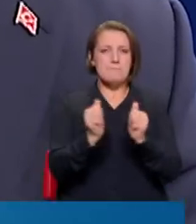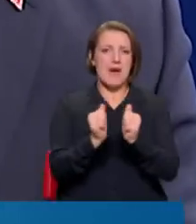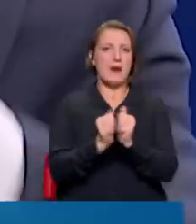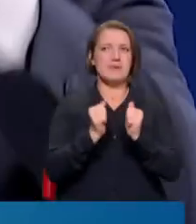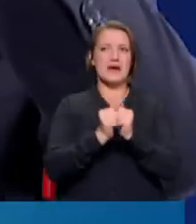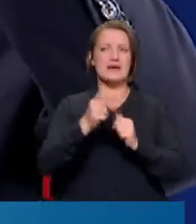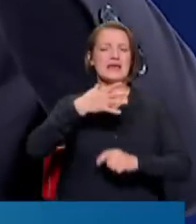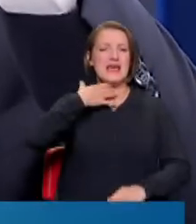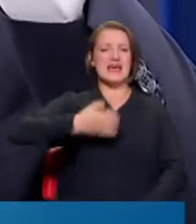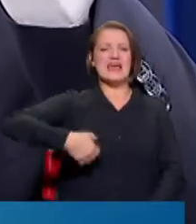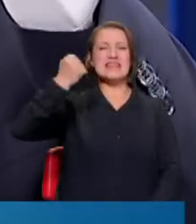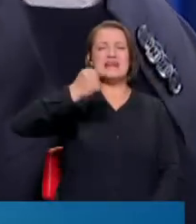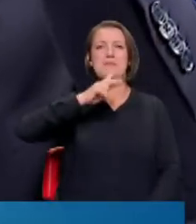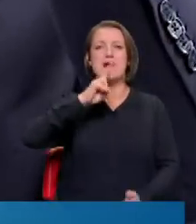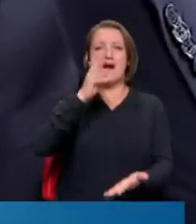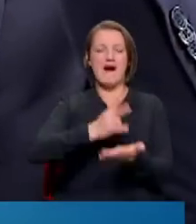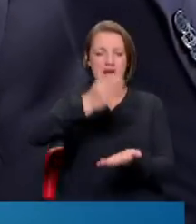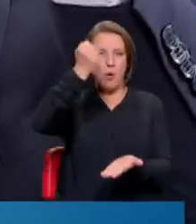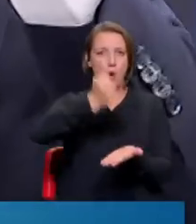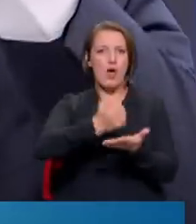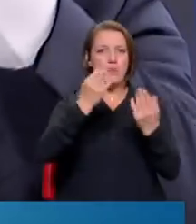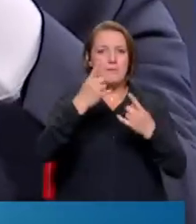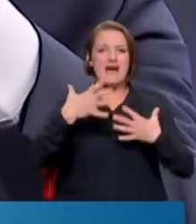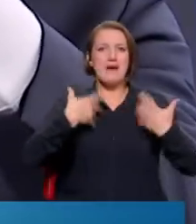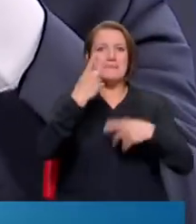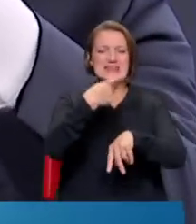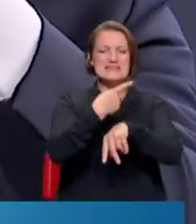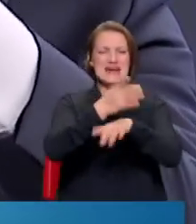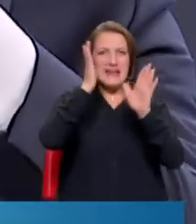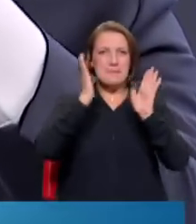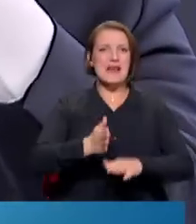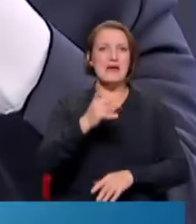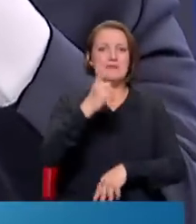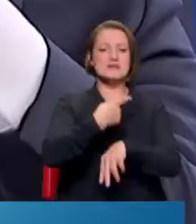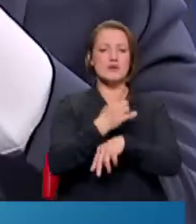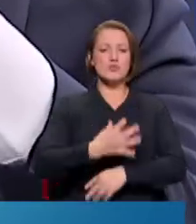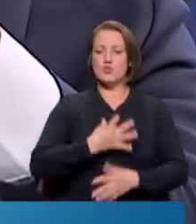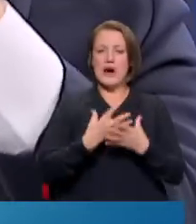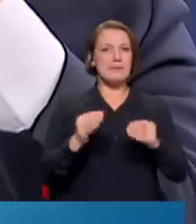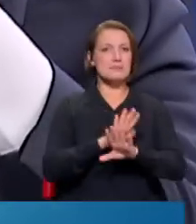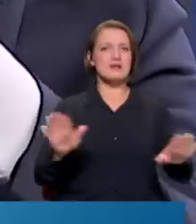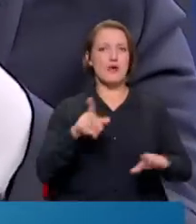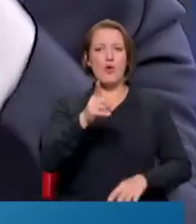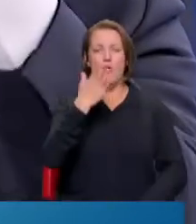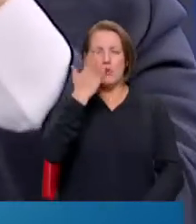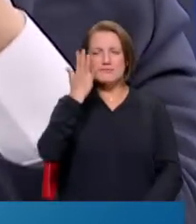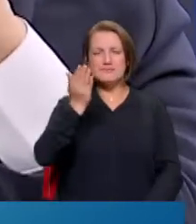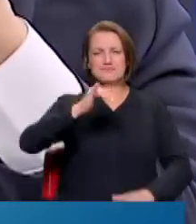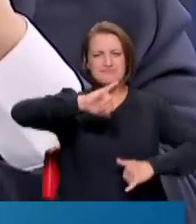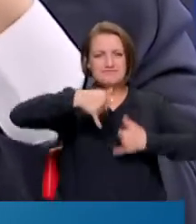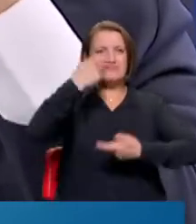idam kararı Onaylanmış bir kahramandı bir saniyesi bile bir saniye bile umudunu kaybetmedi o yokluklar